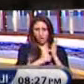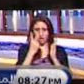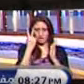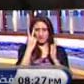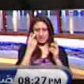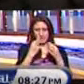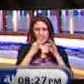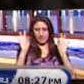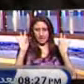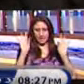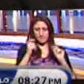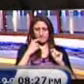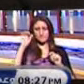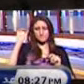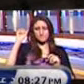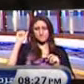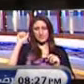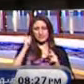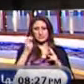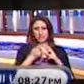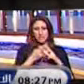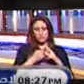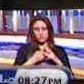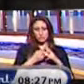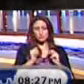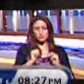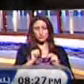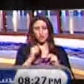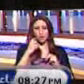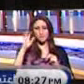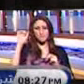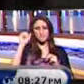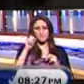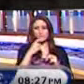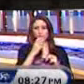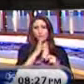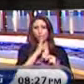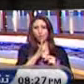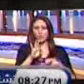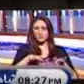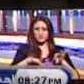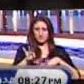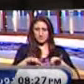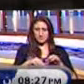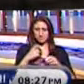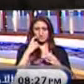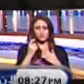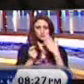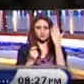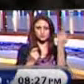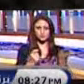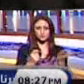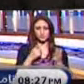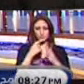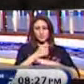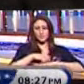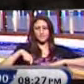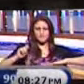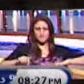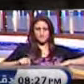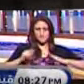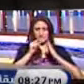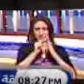كاملين للعملية الانتخابية انتخاب مجلس النواب ومباشر حقوق سياسية، ويقوم بعرضهم على المحكمة الدستورية